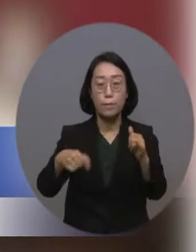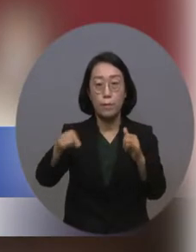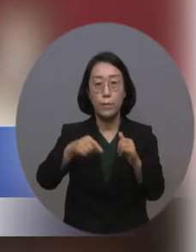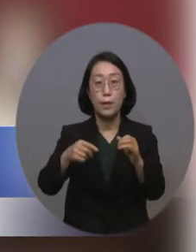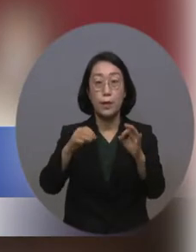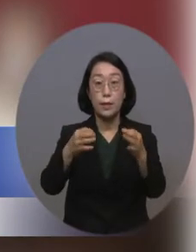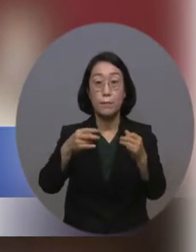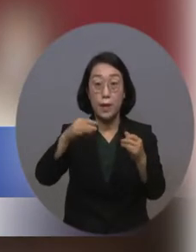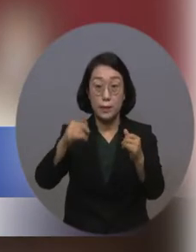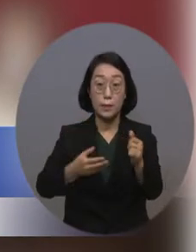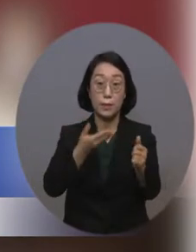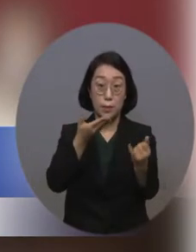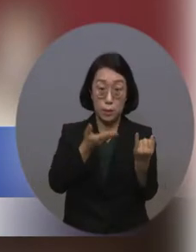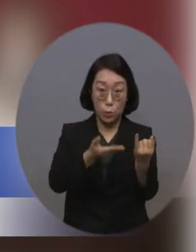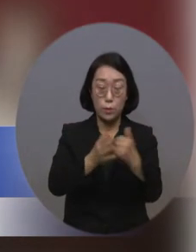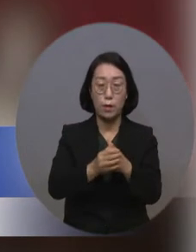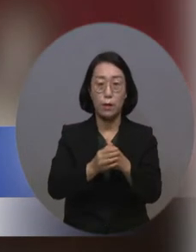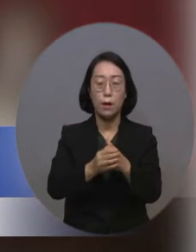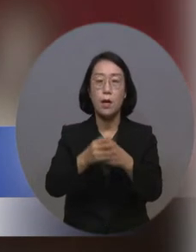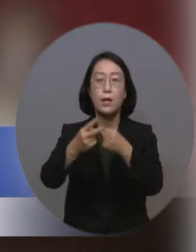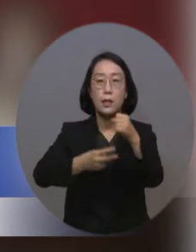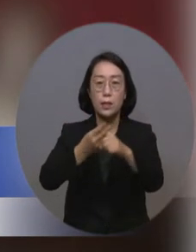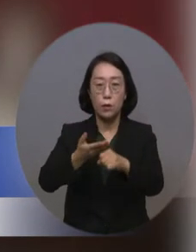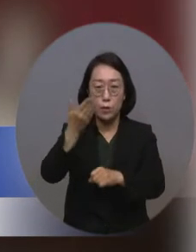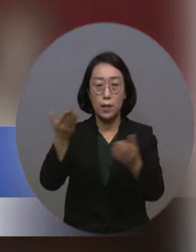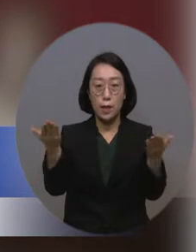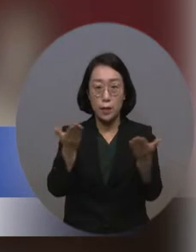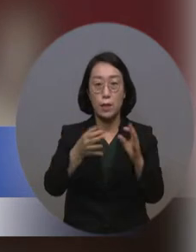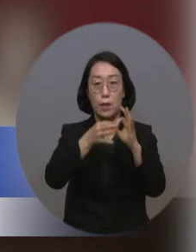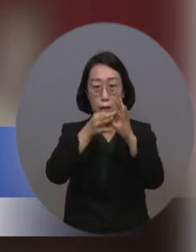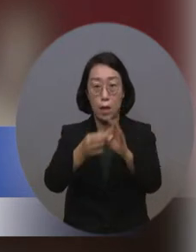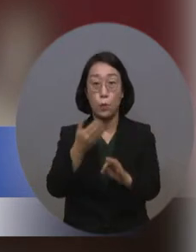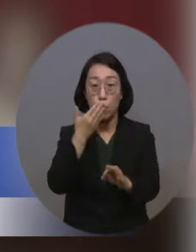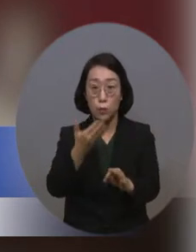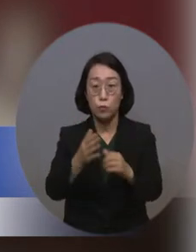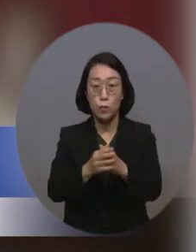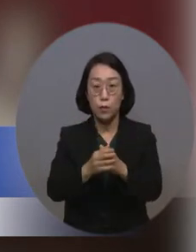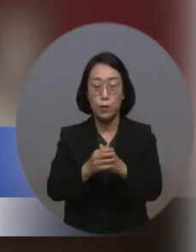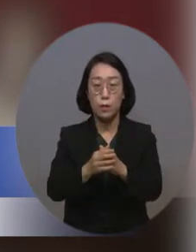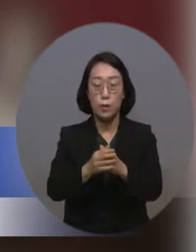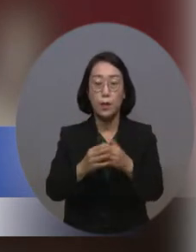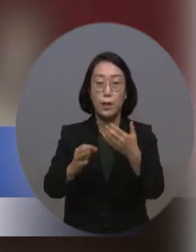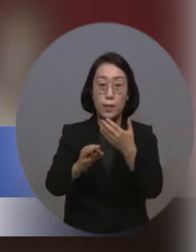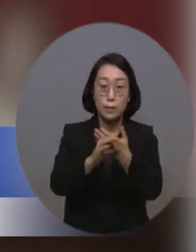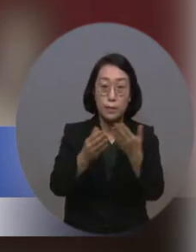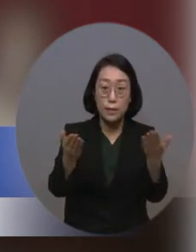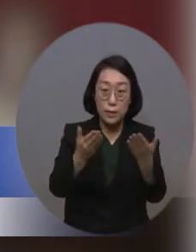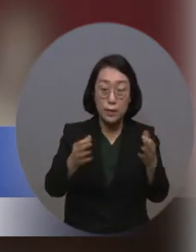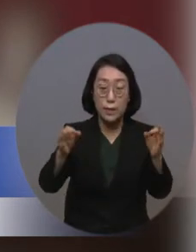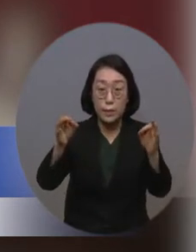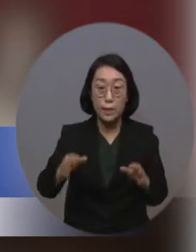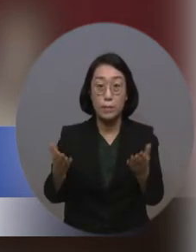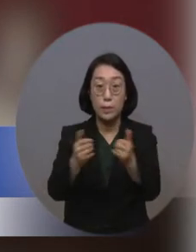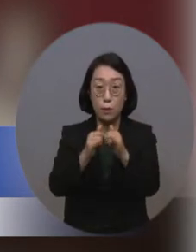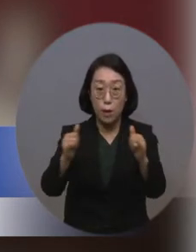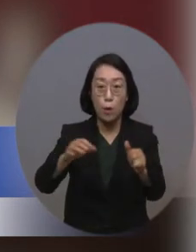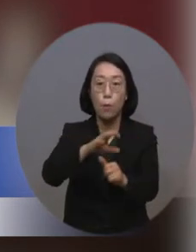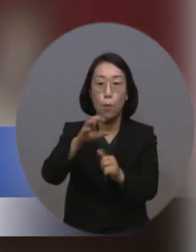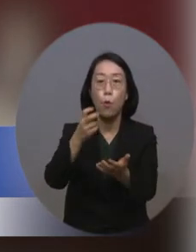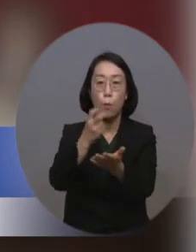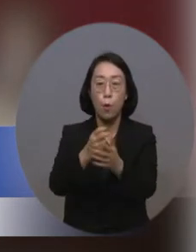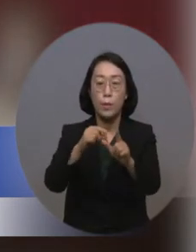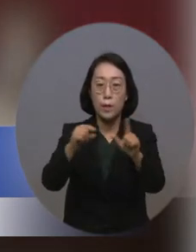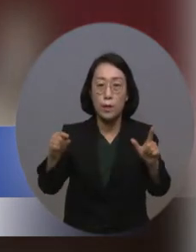의원이 장애예술인 기간제 근로자가 2년을 초과에 일할 수 있도록 하는이 기간제 및 단시간 근로자 보호 등에 관한 일부